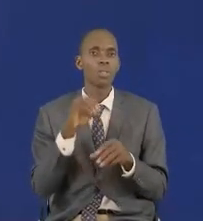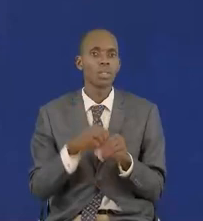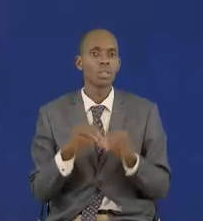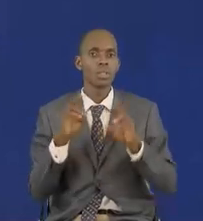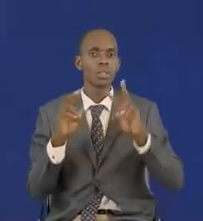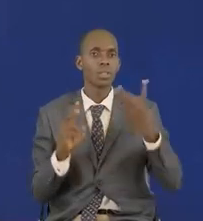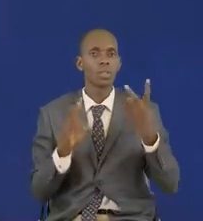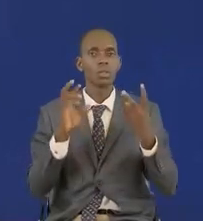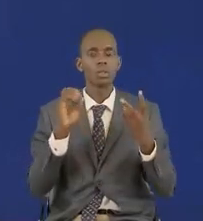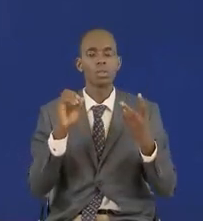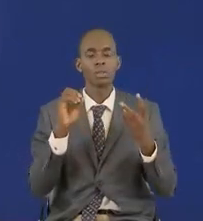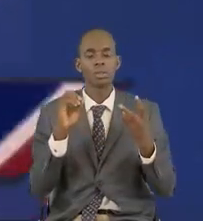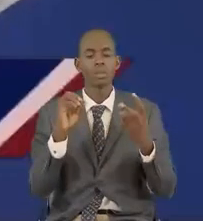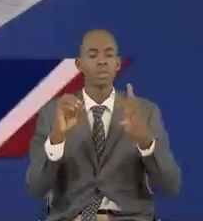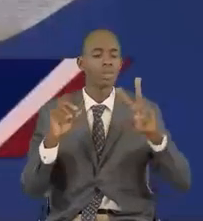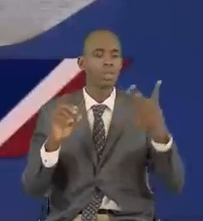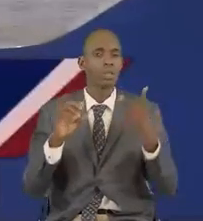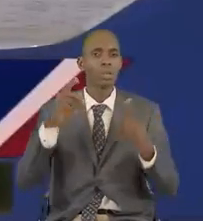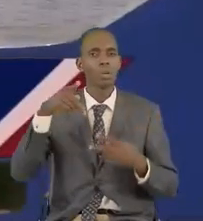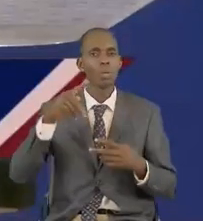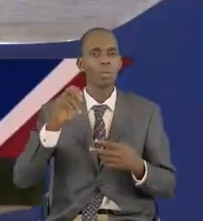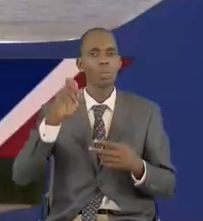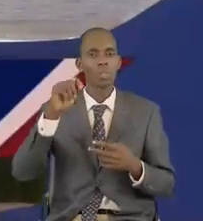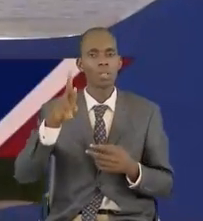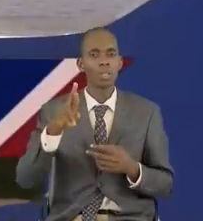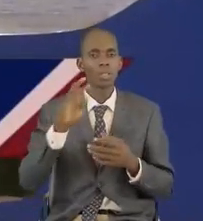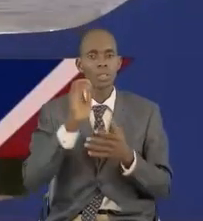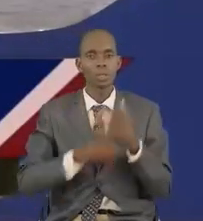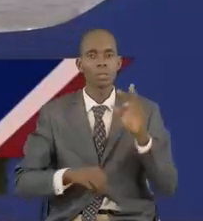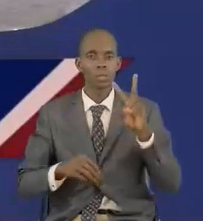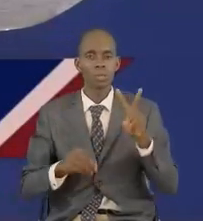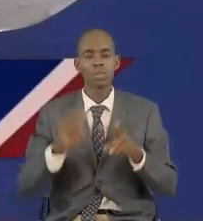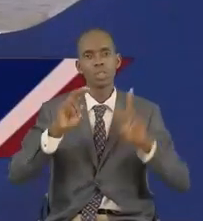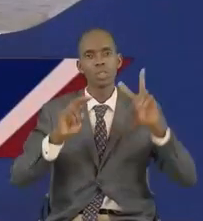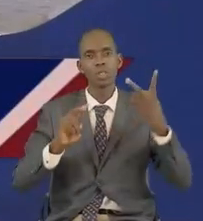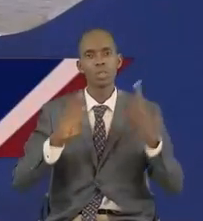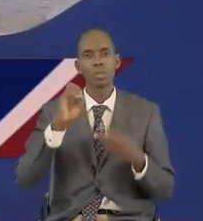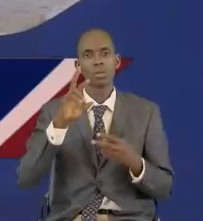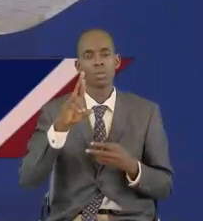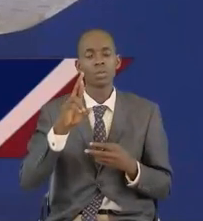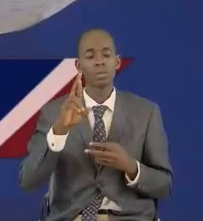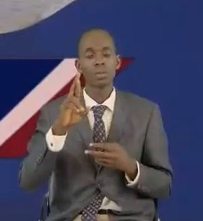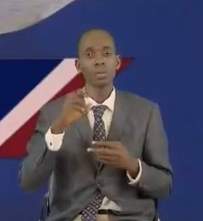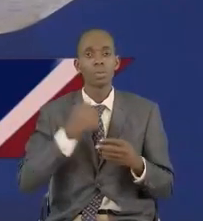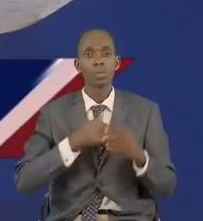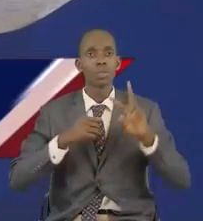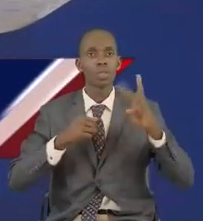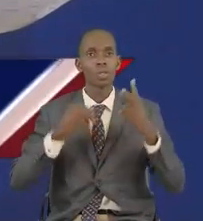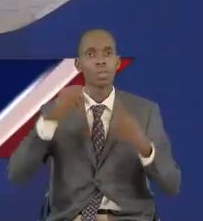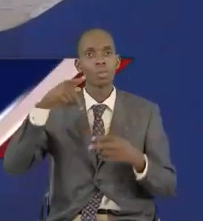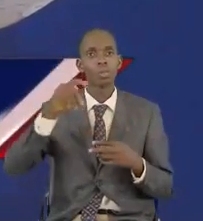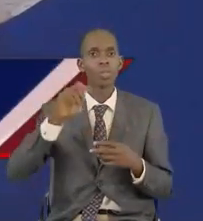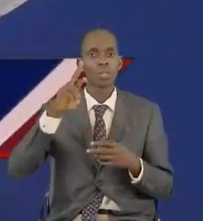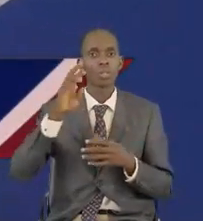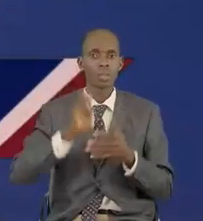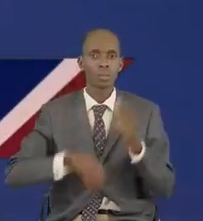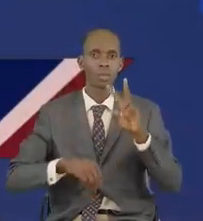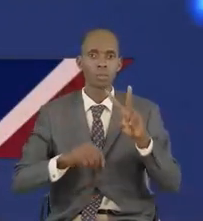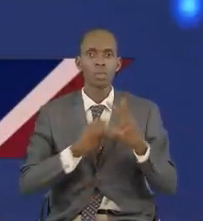deuxième pierre 2 verset 1 deuxième pierre